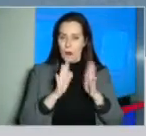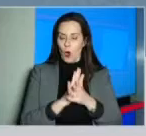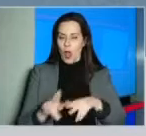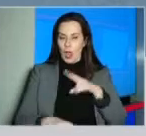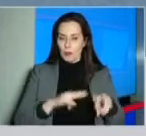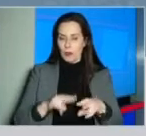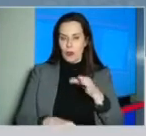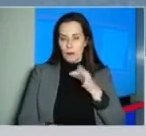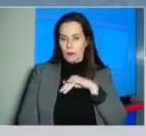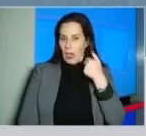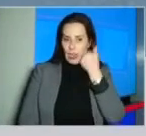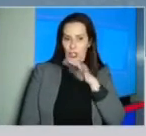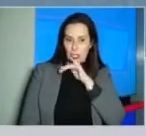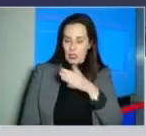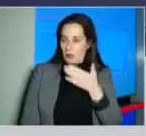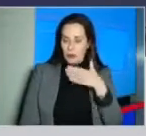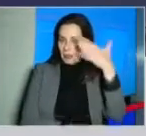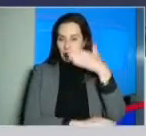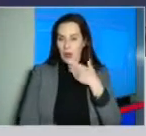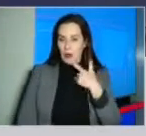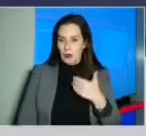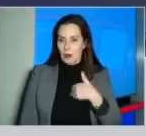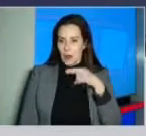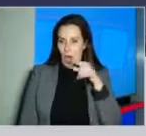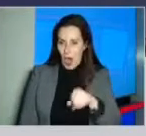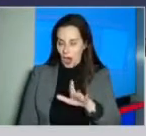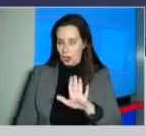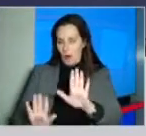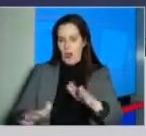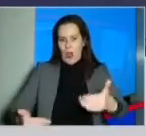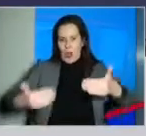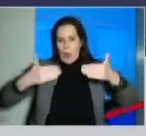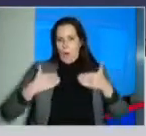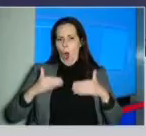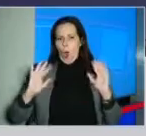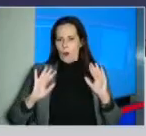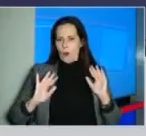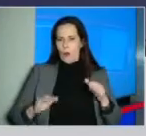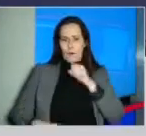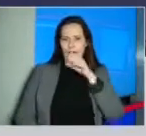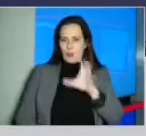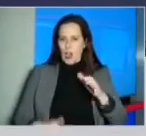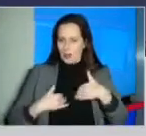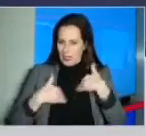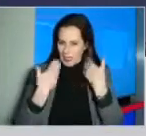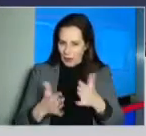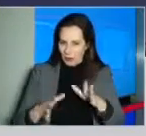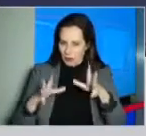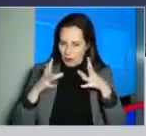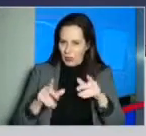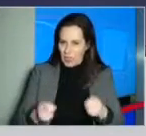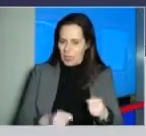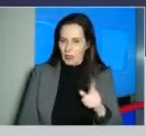הטיפול בגיל השלישי. מדינת ישראל אמרה, אתם בצד אחד, אנחנו בצד אחר. בתי אבות, אנחנו ניתן להם להירקב